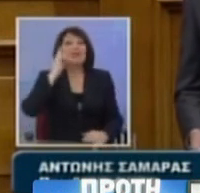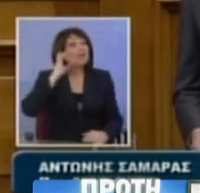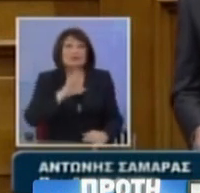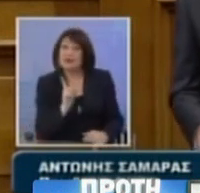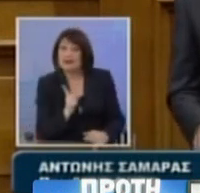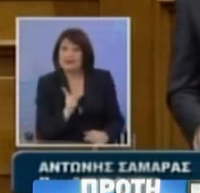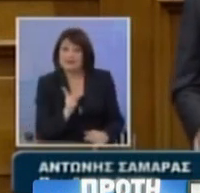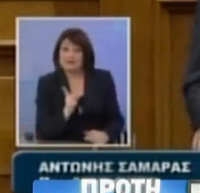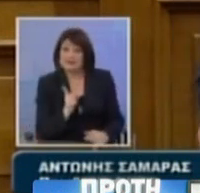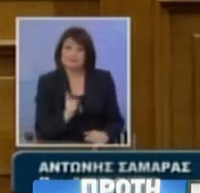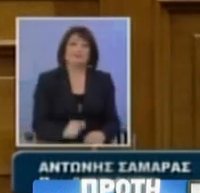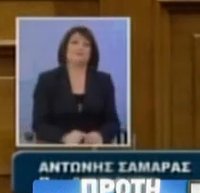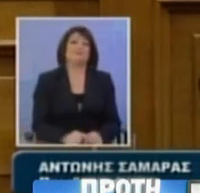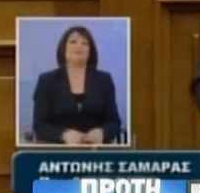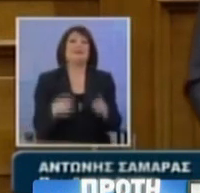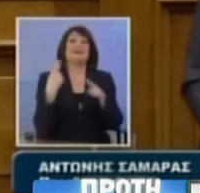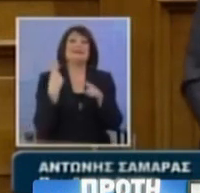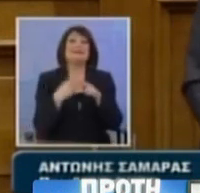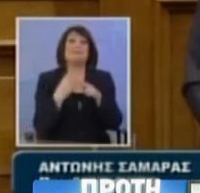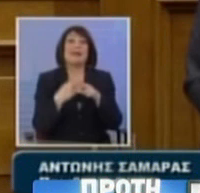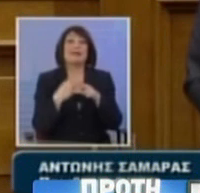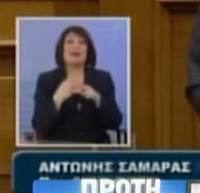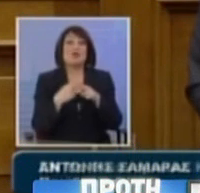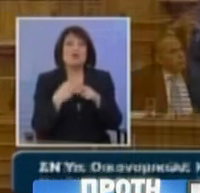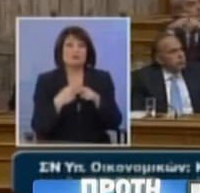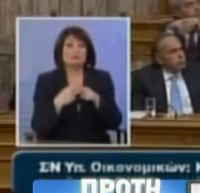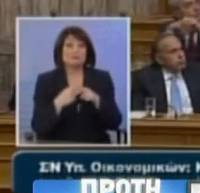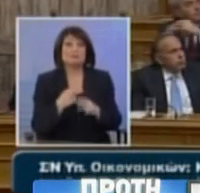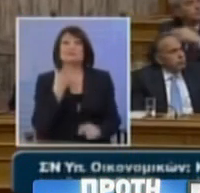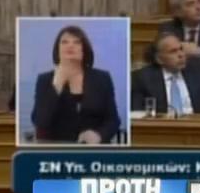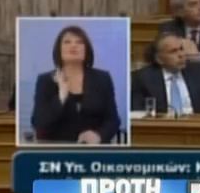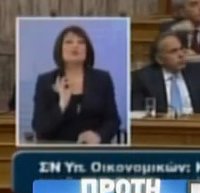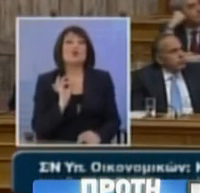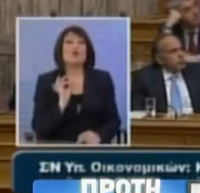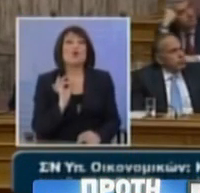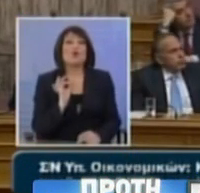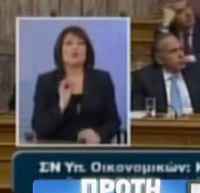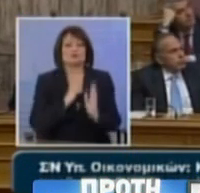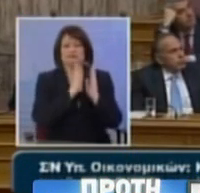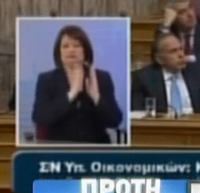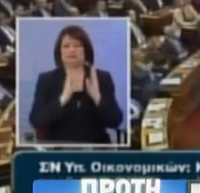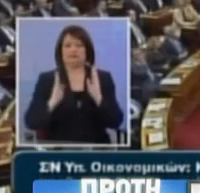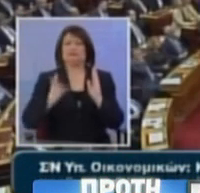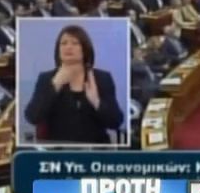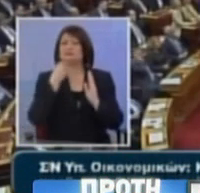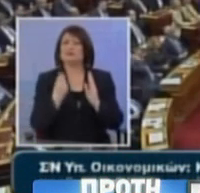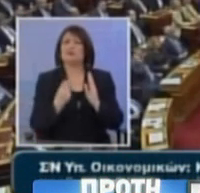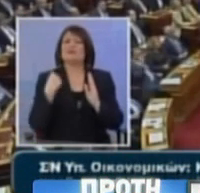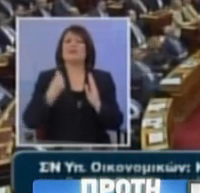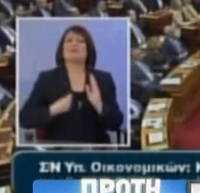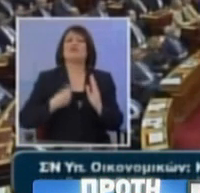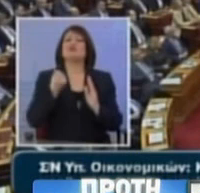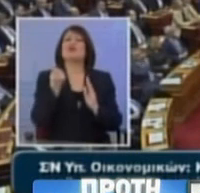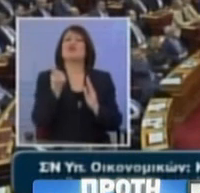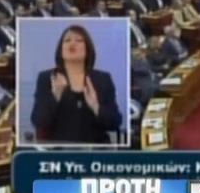Και είναι σημαντικό, γιατί απλούστατα σημαίνει πως πέρα από το νοικοκύρεμα στα δημόσια οικονομικά